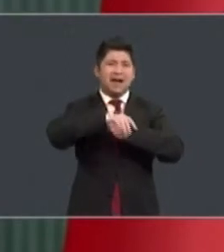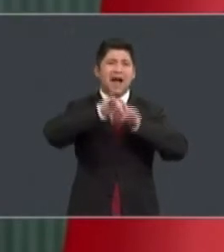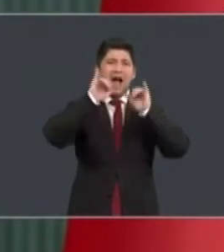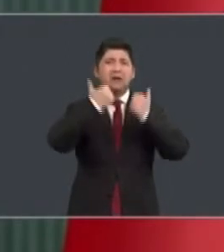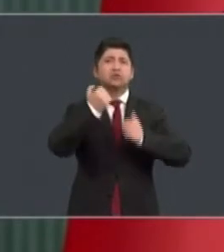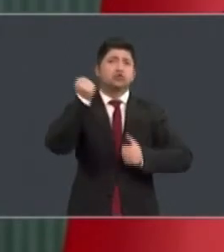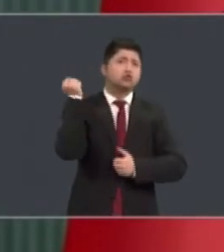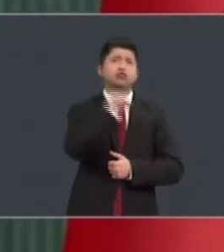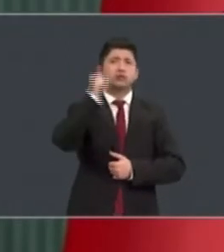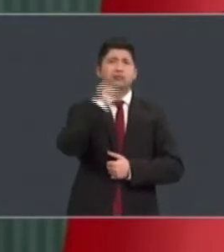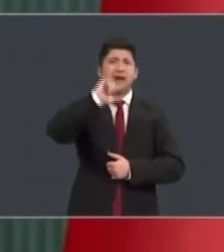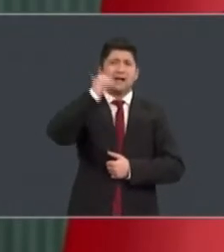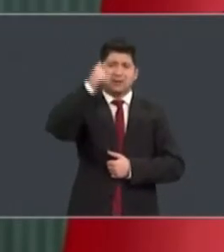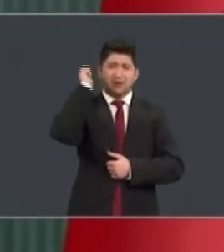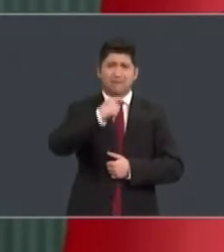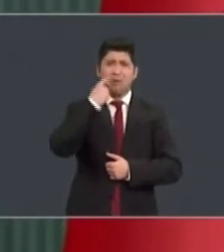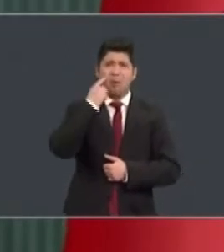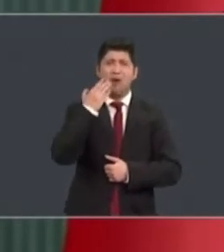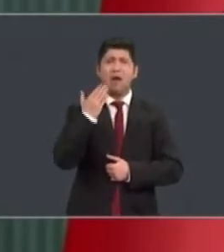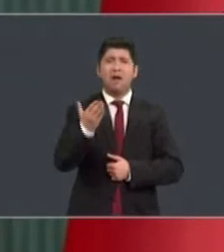songเบอร์รี่ย์